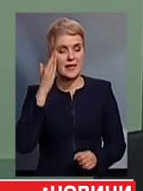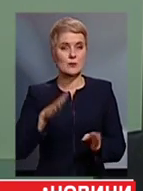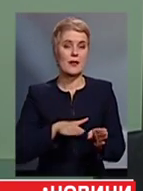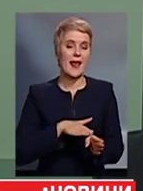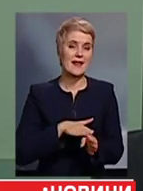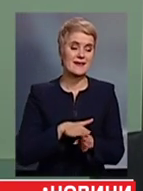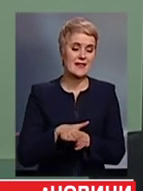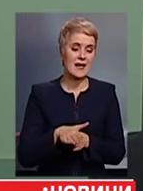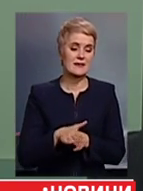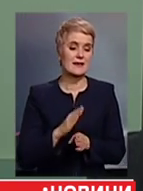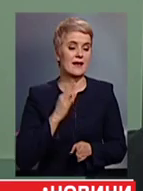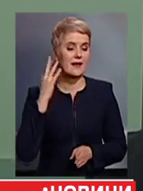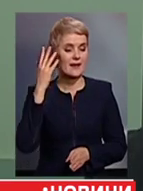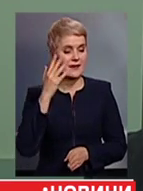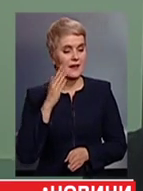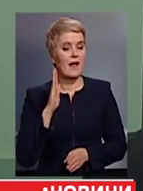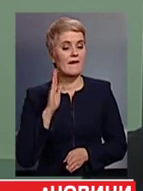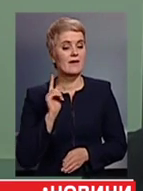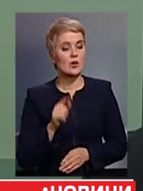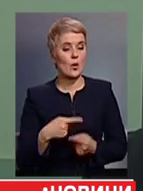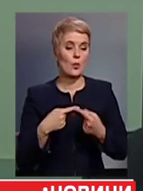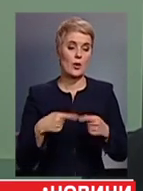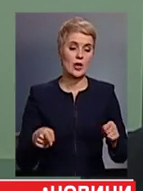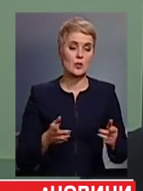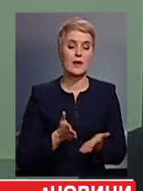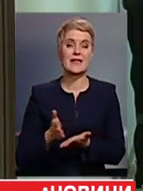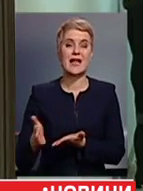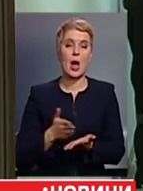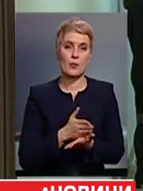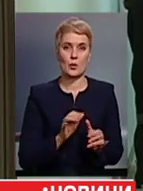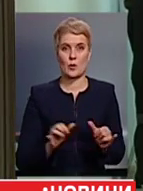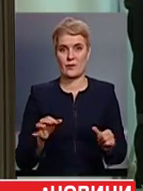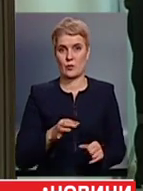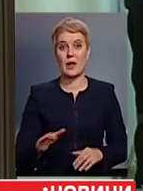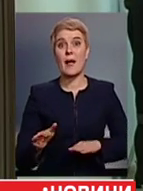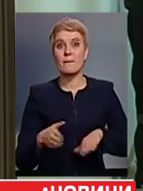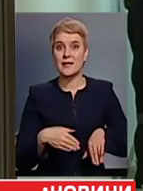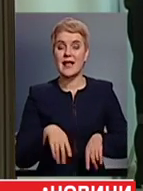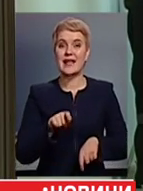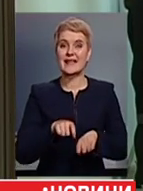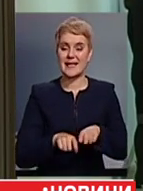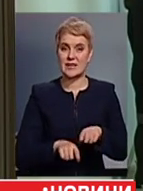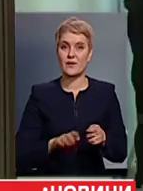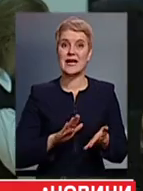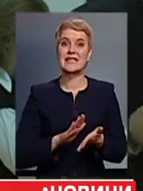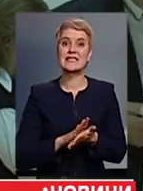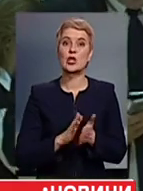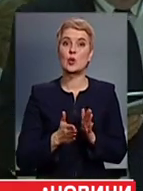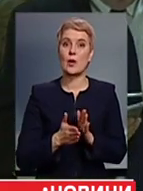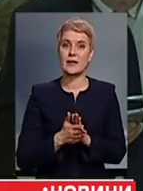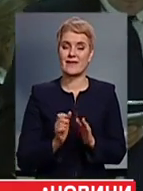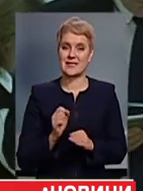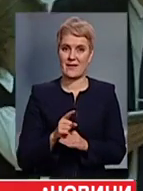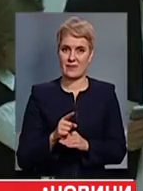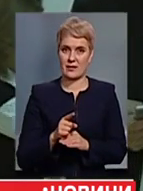реалізації ідей в тому або іншому напрямку розвитку області. Після тестів ситуативні завдання. За годину впоралися не всі, до